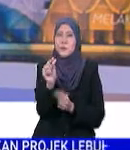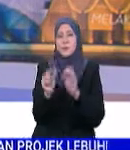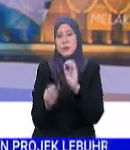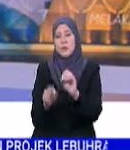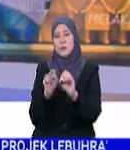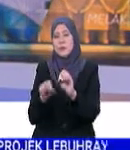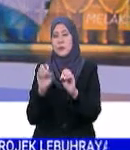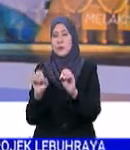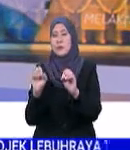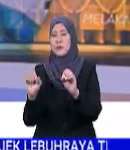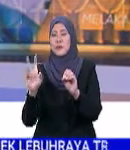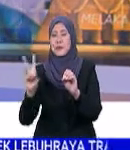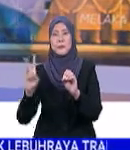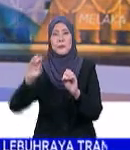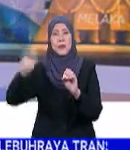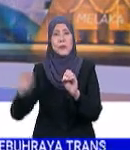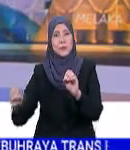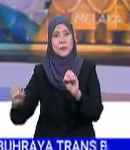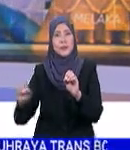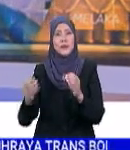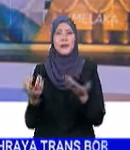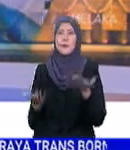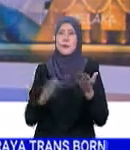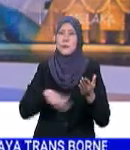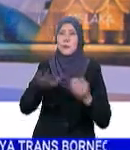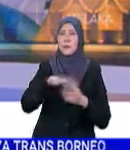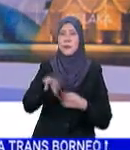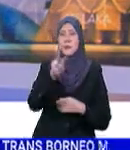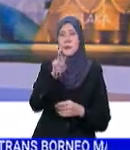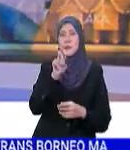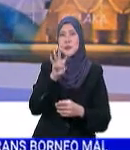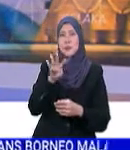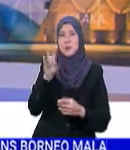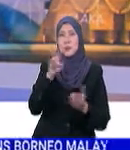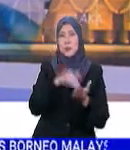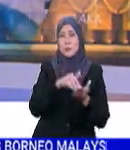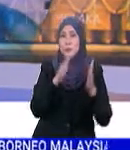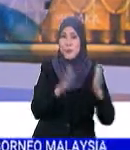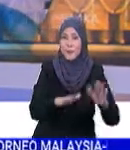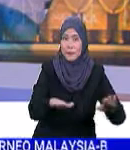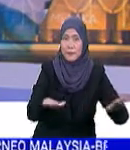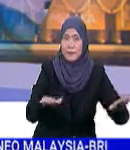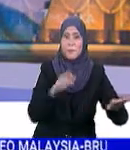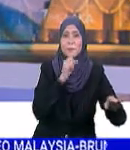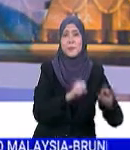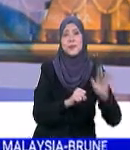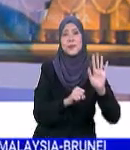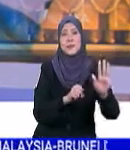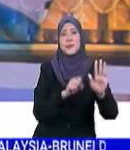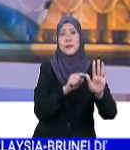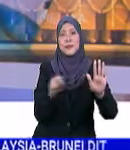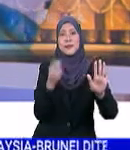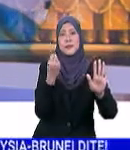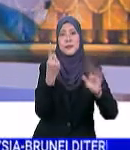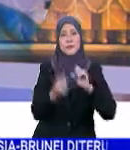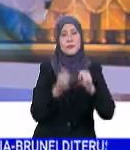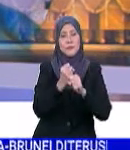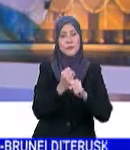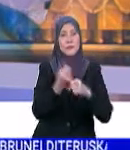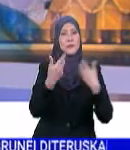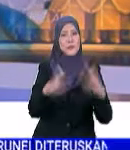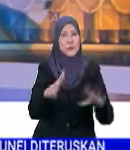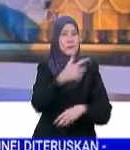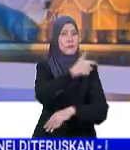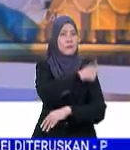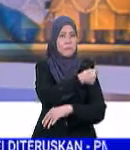kosong-kosong 600 kepada hampir 247000 kanak-kanak berusia 5 hingga sebelas tahun yang telah